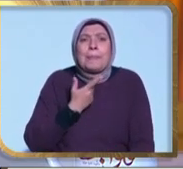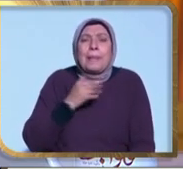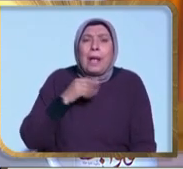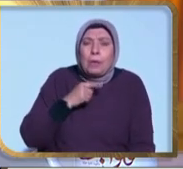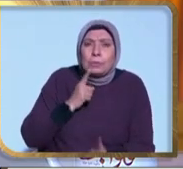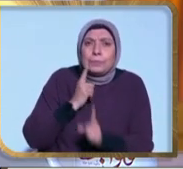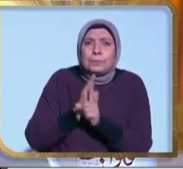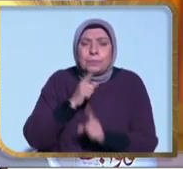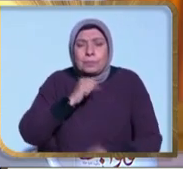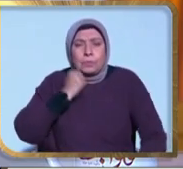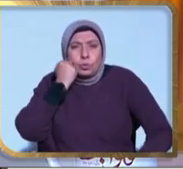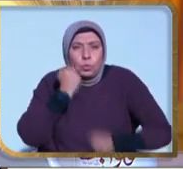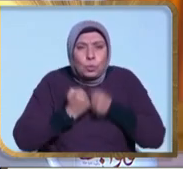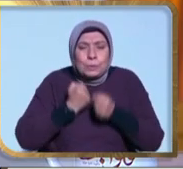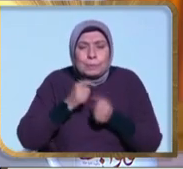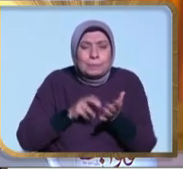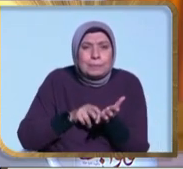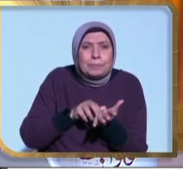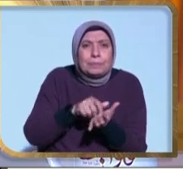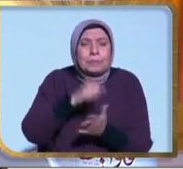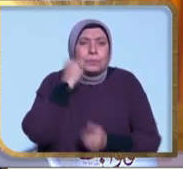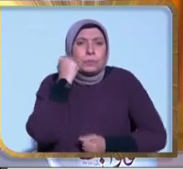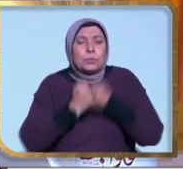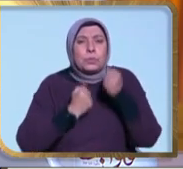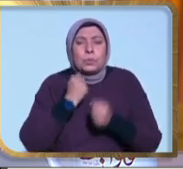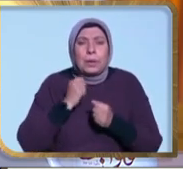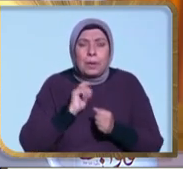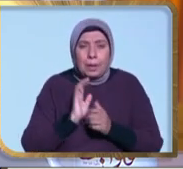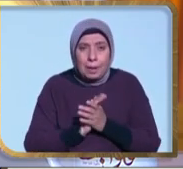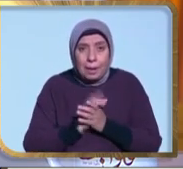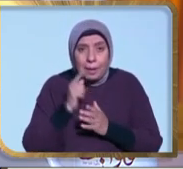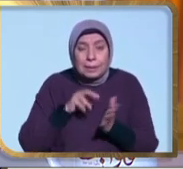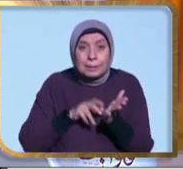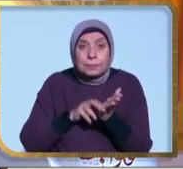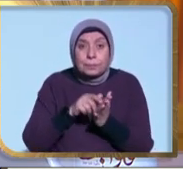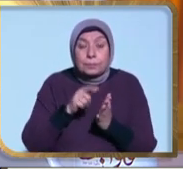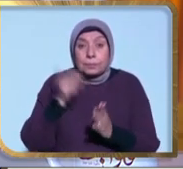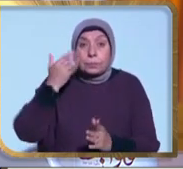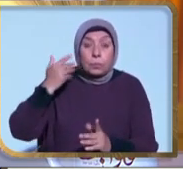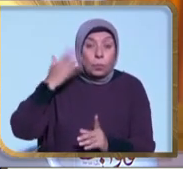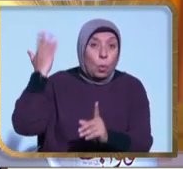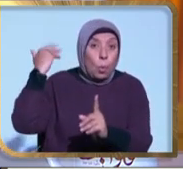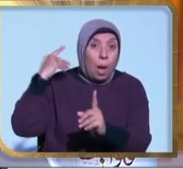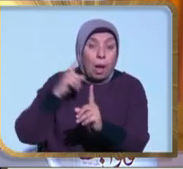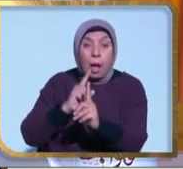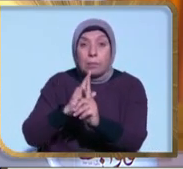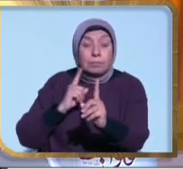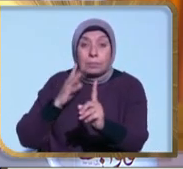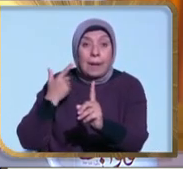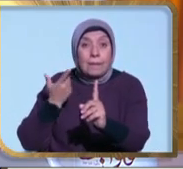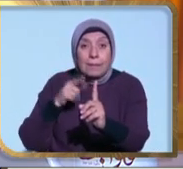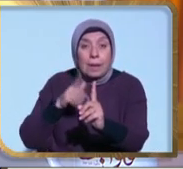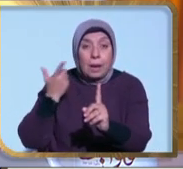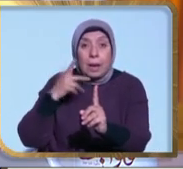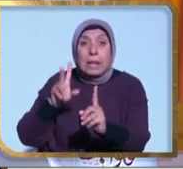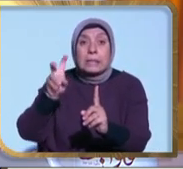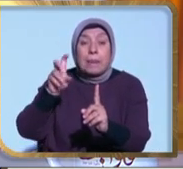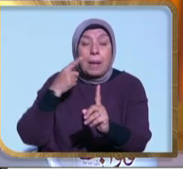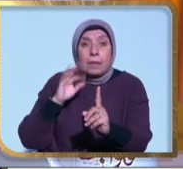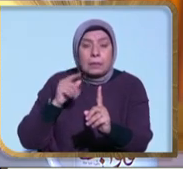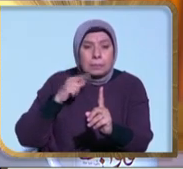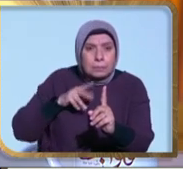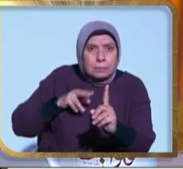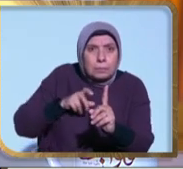يسير سريع الخطى اسرع الخطى بشده ولم يستطع قومه اللحاق به فسبم سيدنا موسى الى